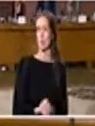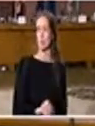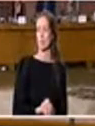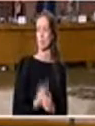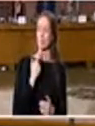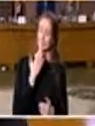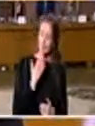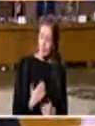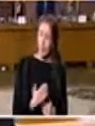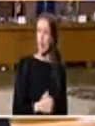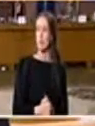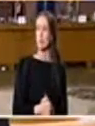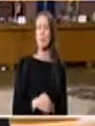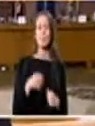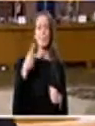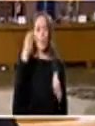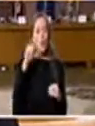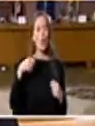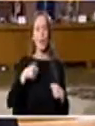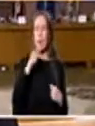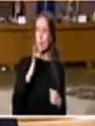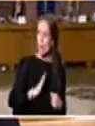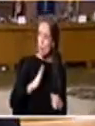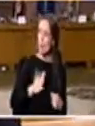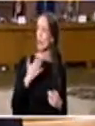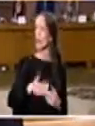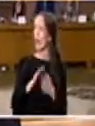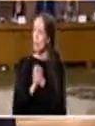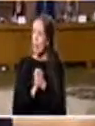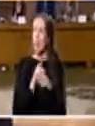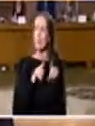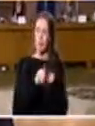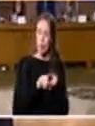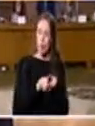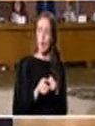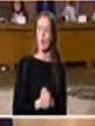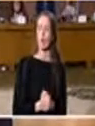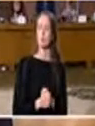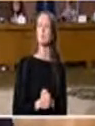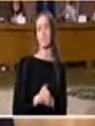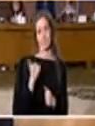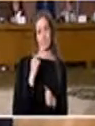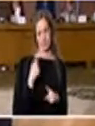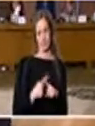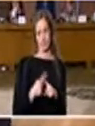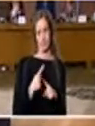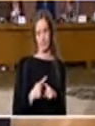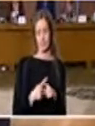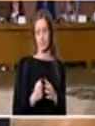Hvala najlepše. Uvažene dame i gospodo, dragi prijatelji i kolege, da, to je tačno.